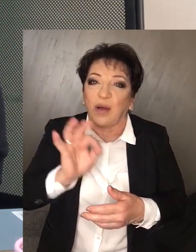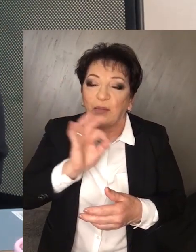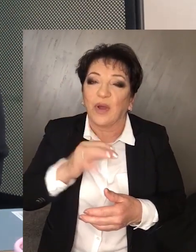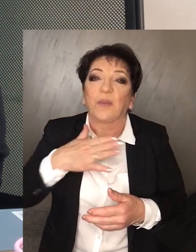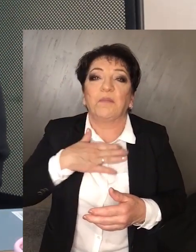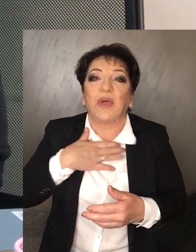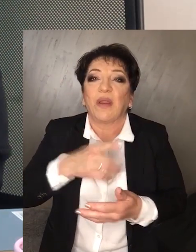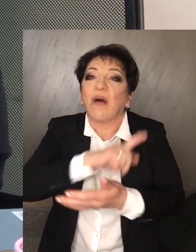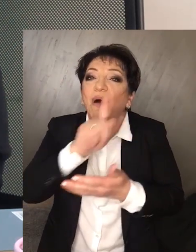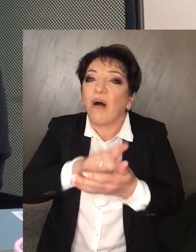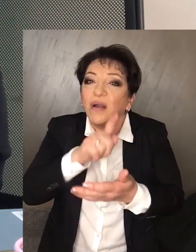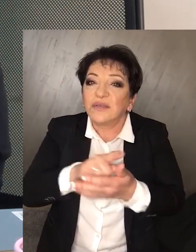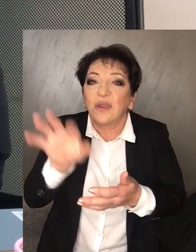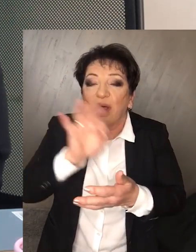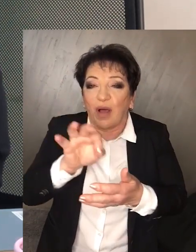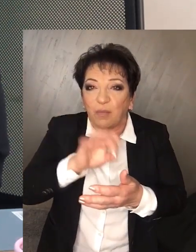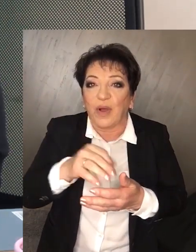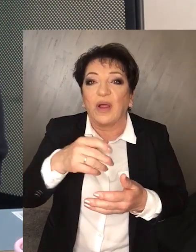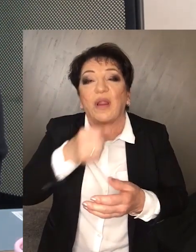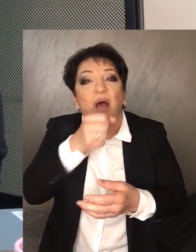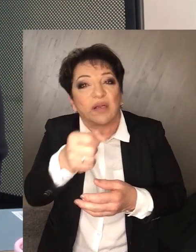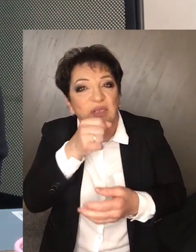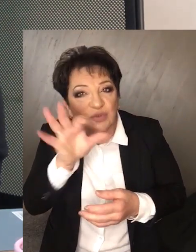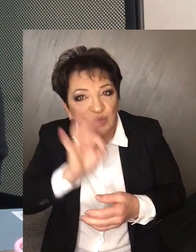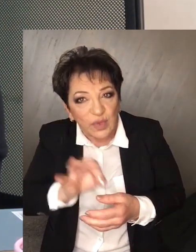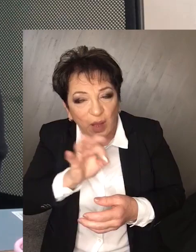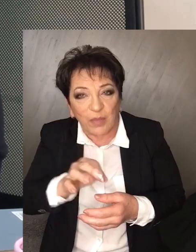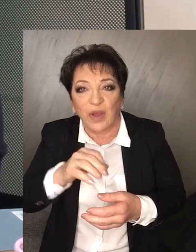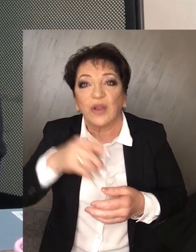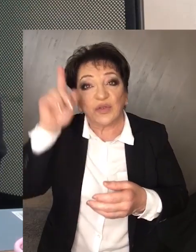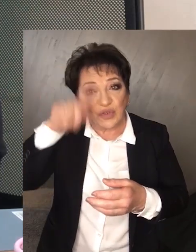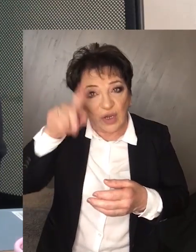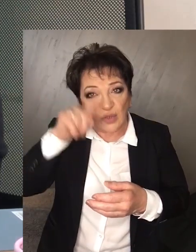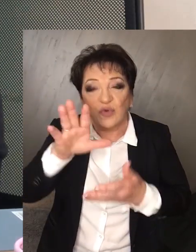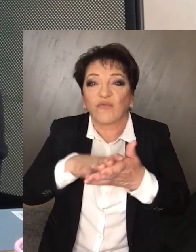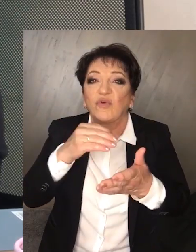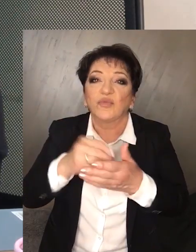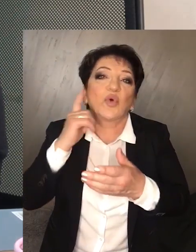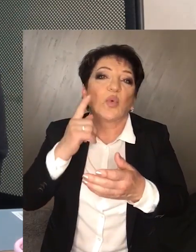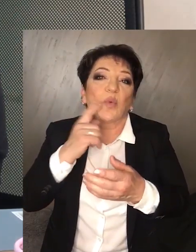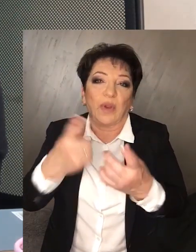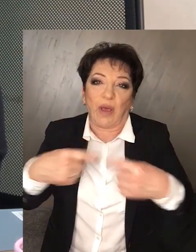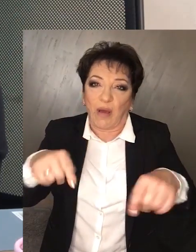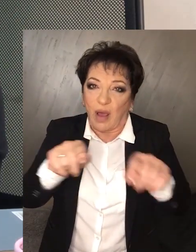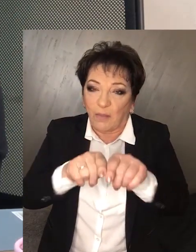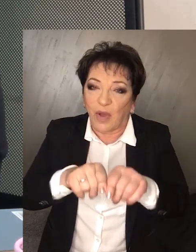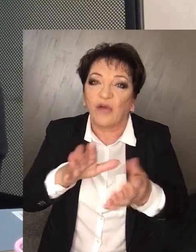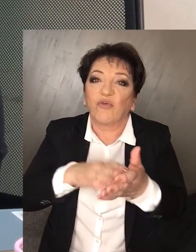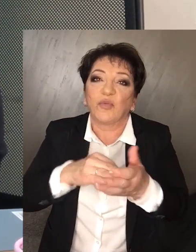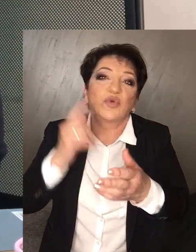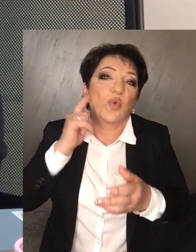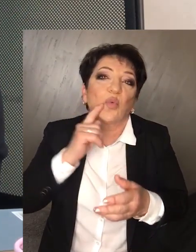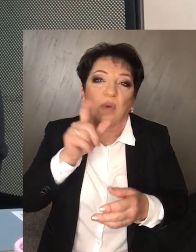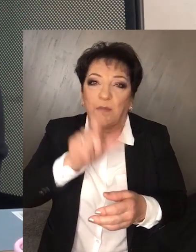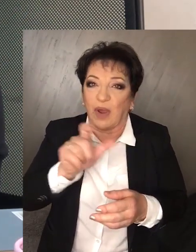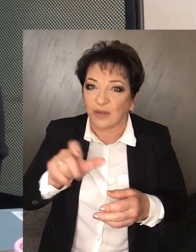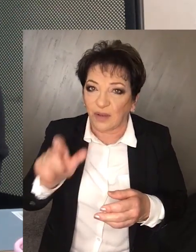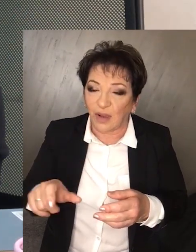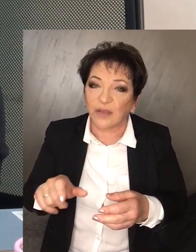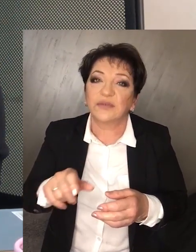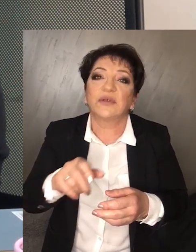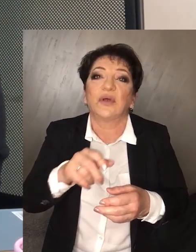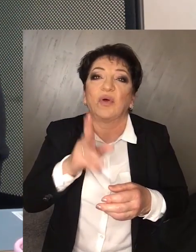շնորհակալ եմ կրկին ու կրկին մեր խուլերի խնդիրները բարձրացնելու համար, նաև ճանաչողությունը